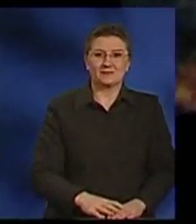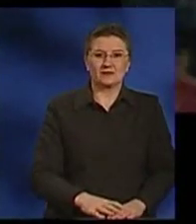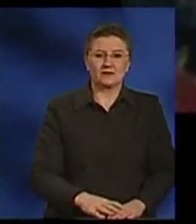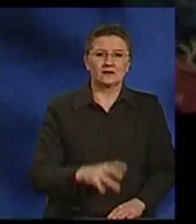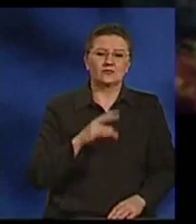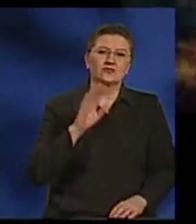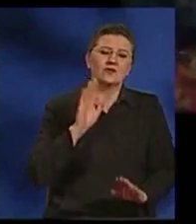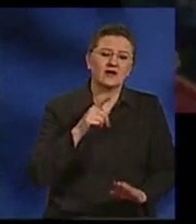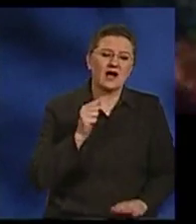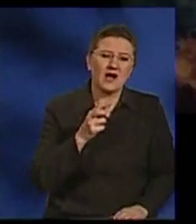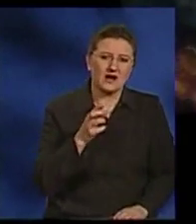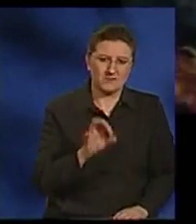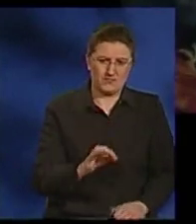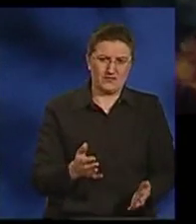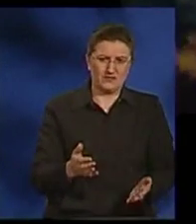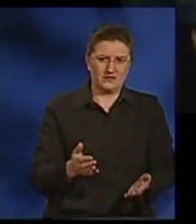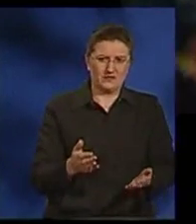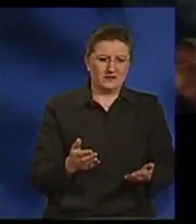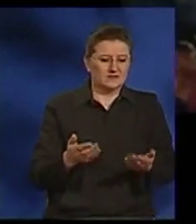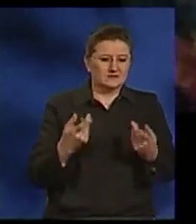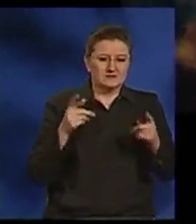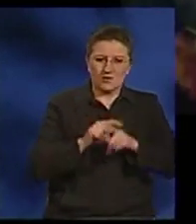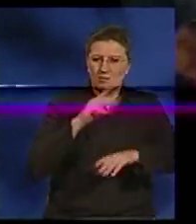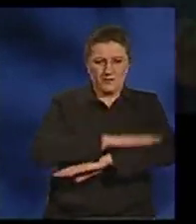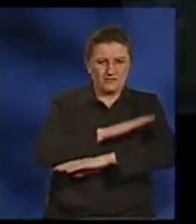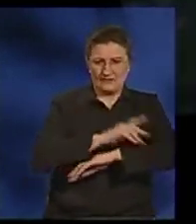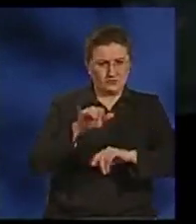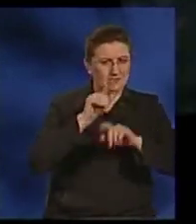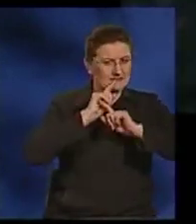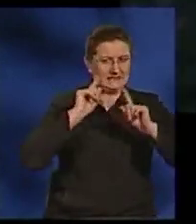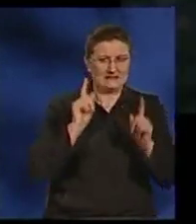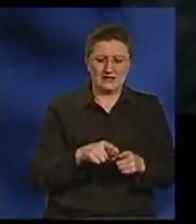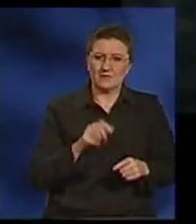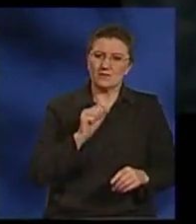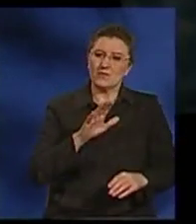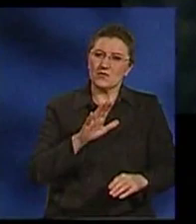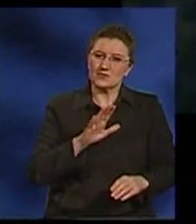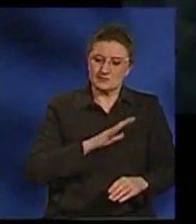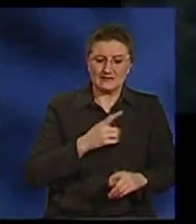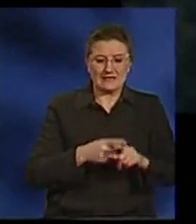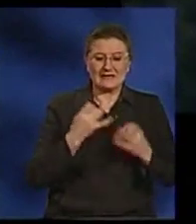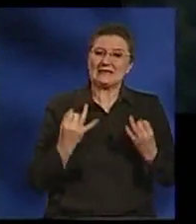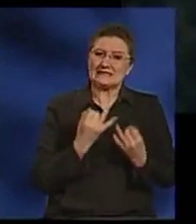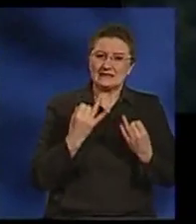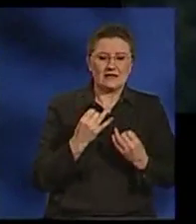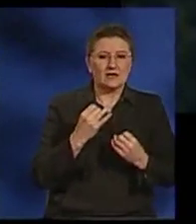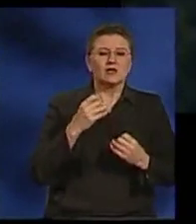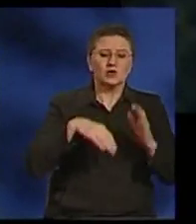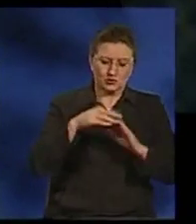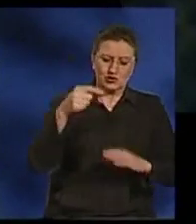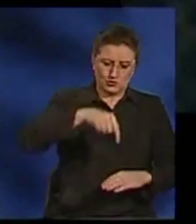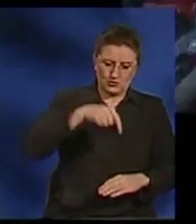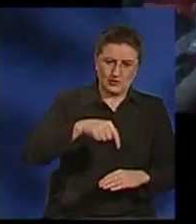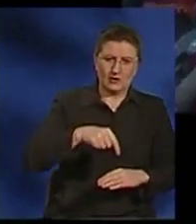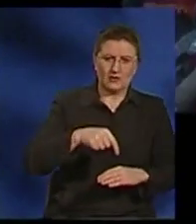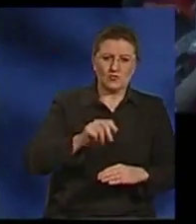Ну, Гарба, не знал, что ты такой смешной Может, это и забавно, Гарба Но лучше спускайся вниз,